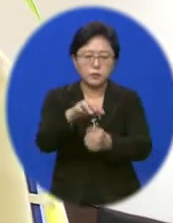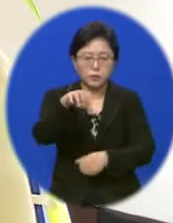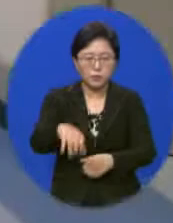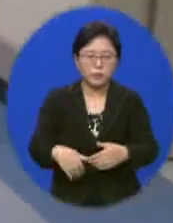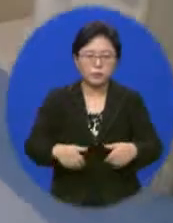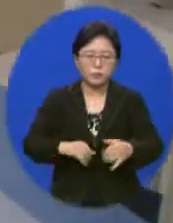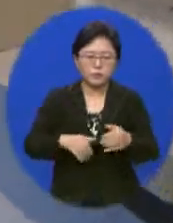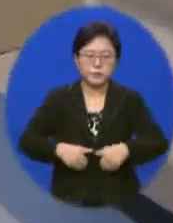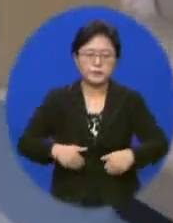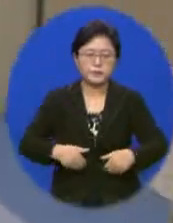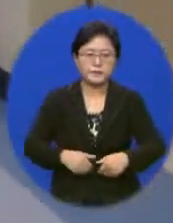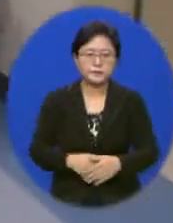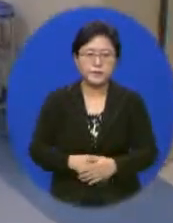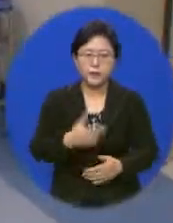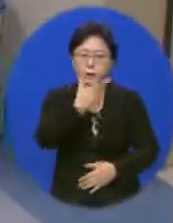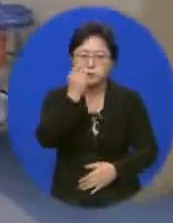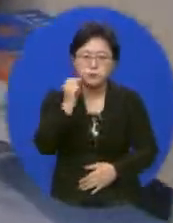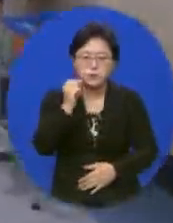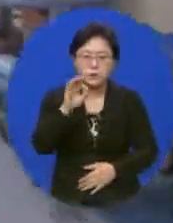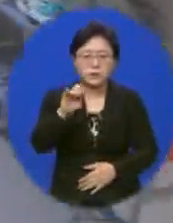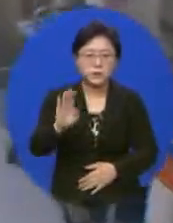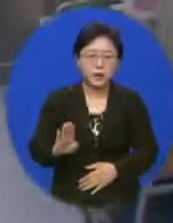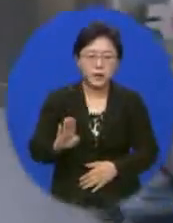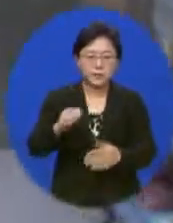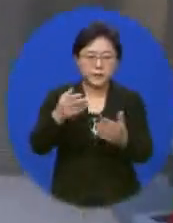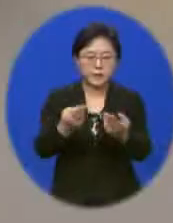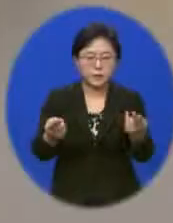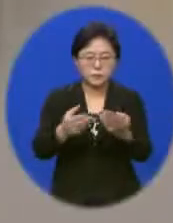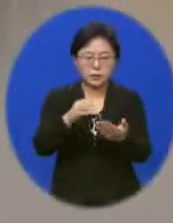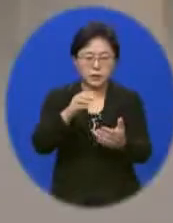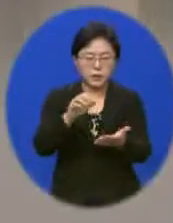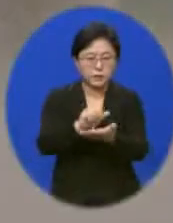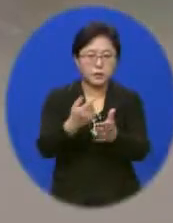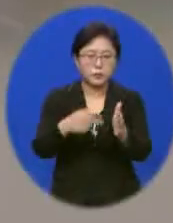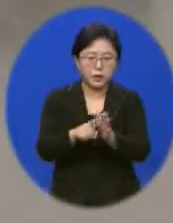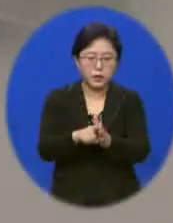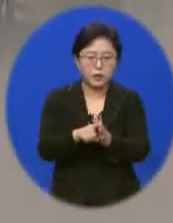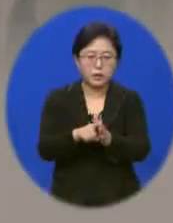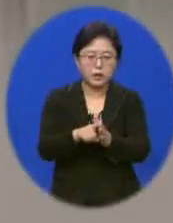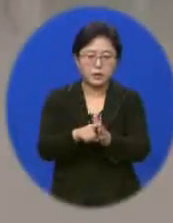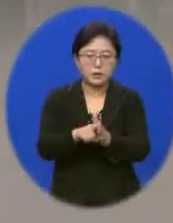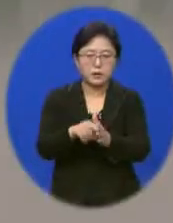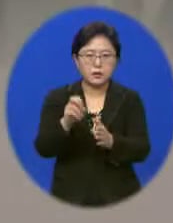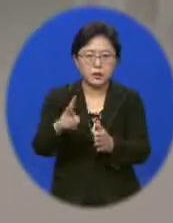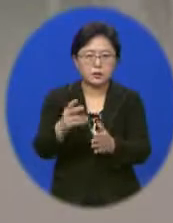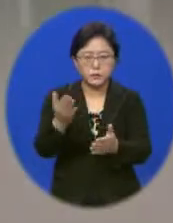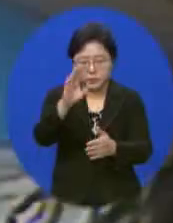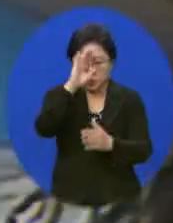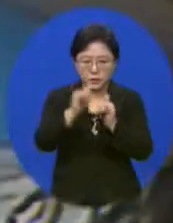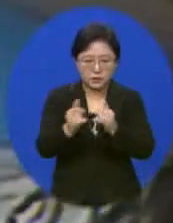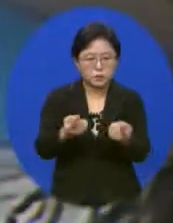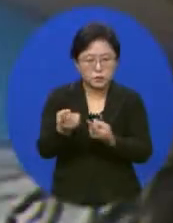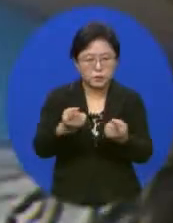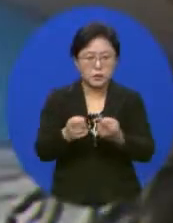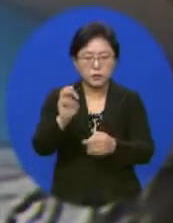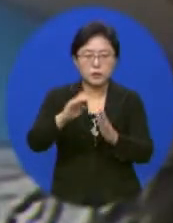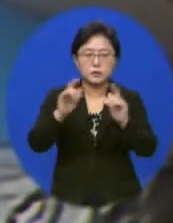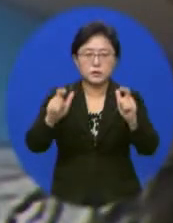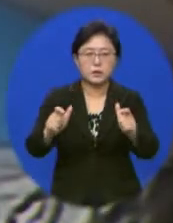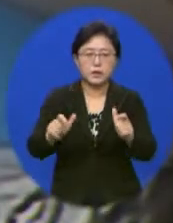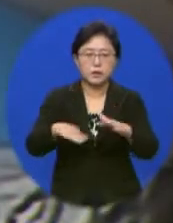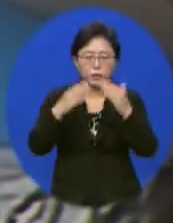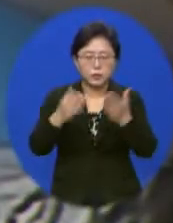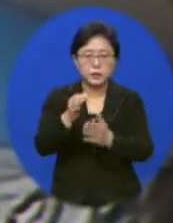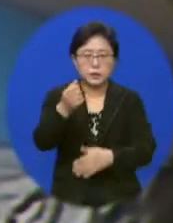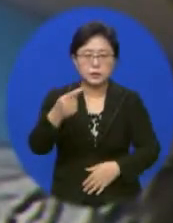굉장히 필요합니다. 부족한 음압병상을 확보하기 위한 환자 재조정도 시작됐습니다. 현재 광주 전남의